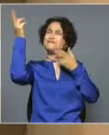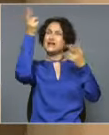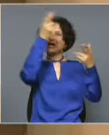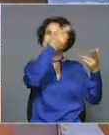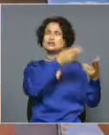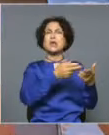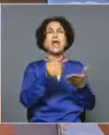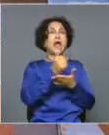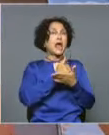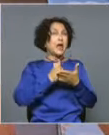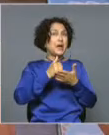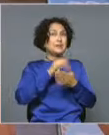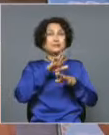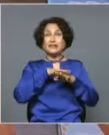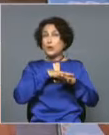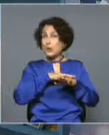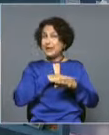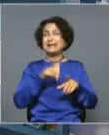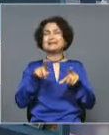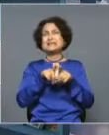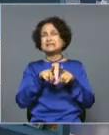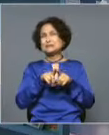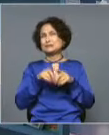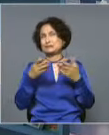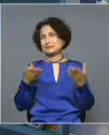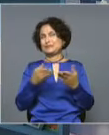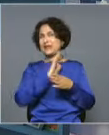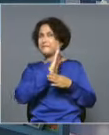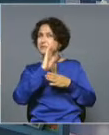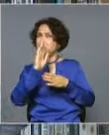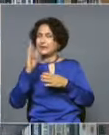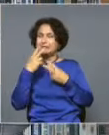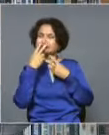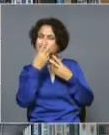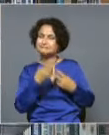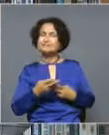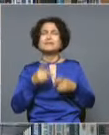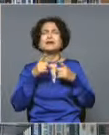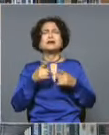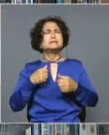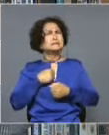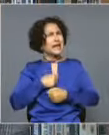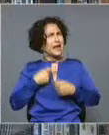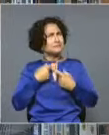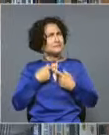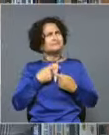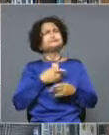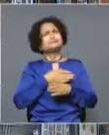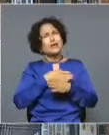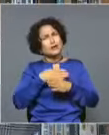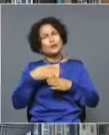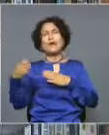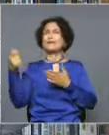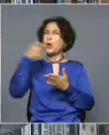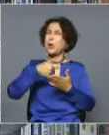се съхраняват във фонда на читалищната библиотека в Костиево. Стараем се редовно да купуваме нови книги, защото това